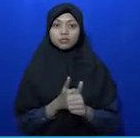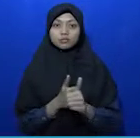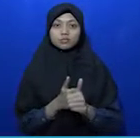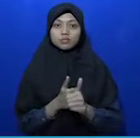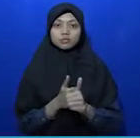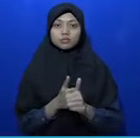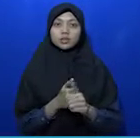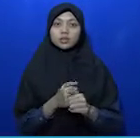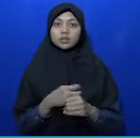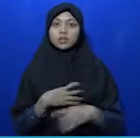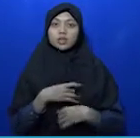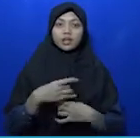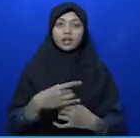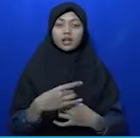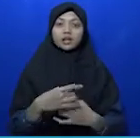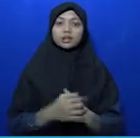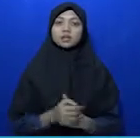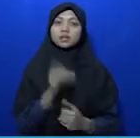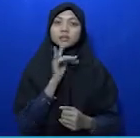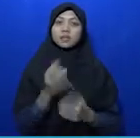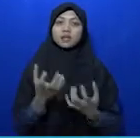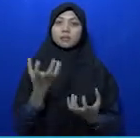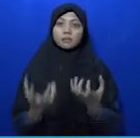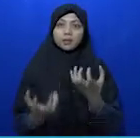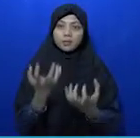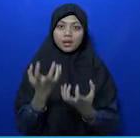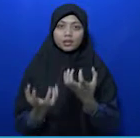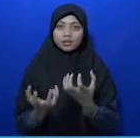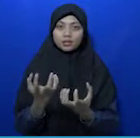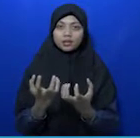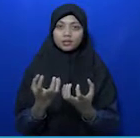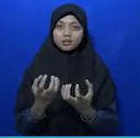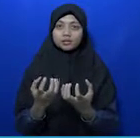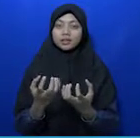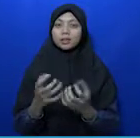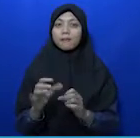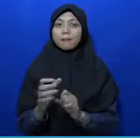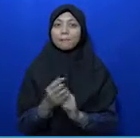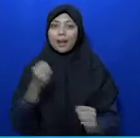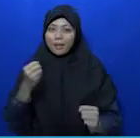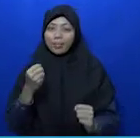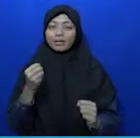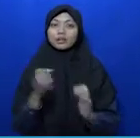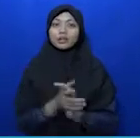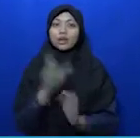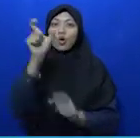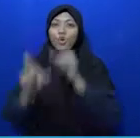interest. Equity interest itu komposisi pendapatan yang selama ini diketahui oleh